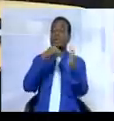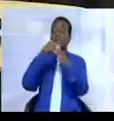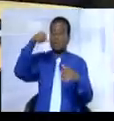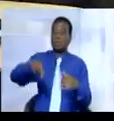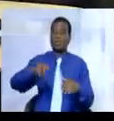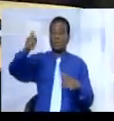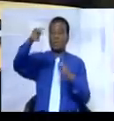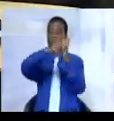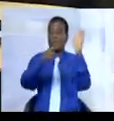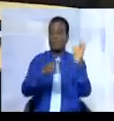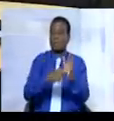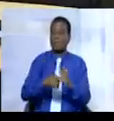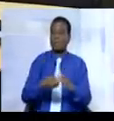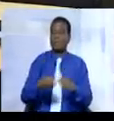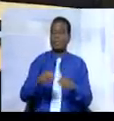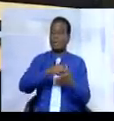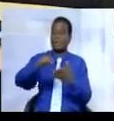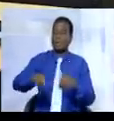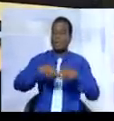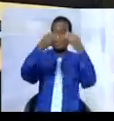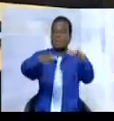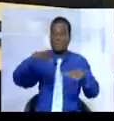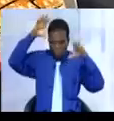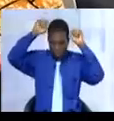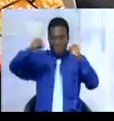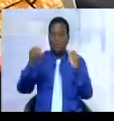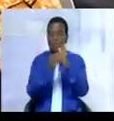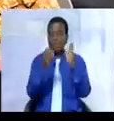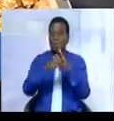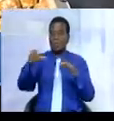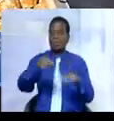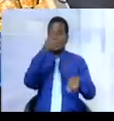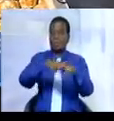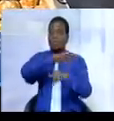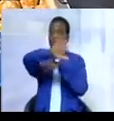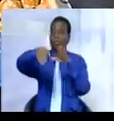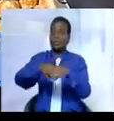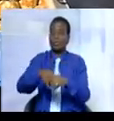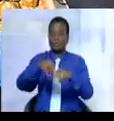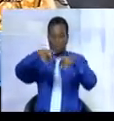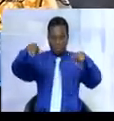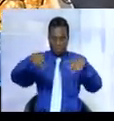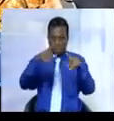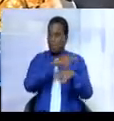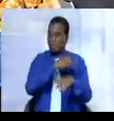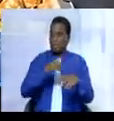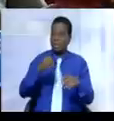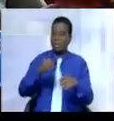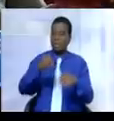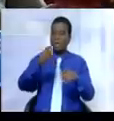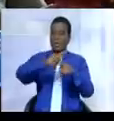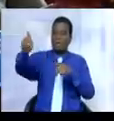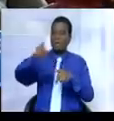le premier rapport produit et remis au chef de l'État prend en compte toutes les consultations et les recommandations des